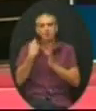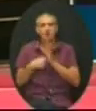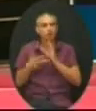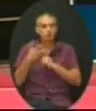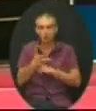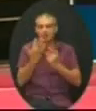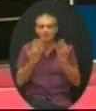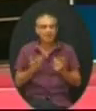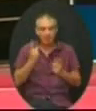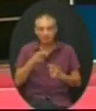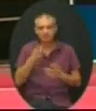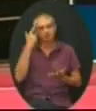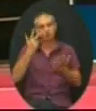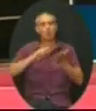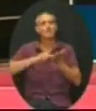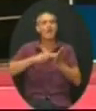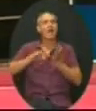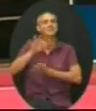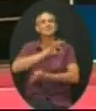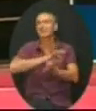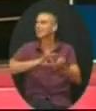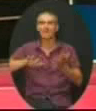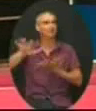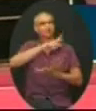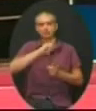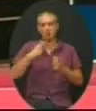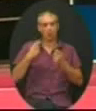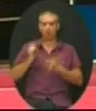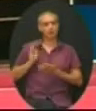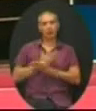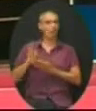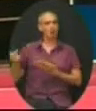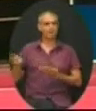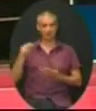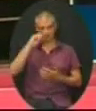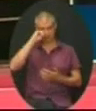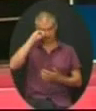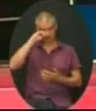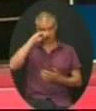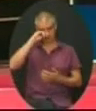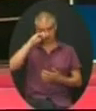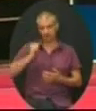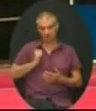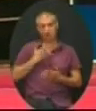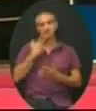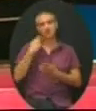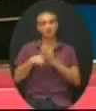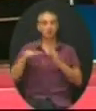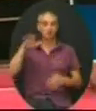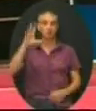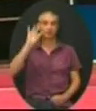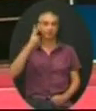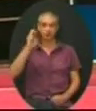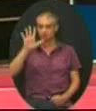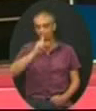צוללות ומספרם הם שיקולים אסטרטגיים. הם לא רק... צהל קובע בעניין הזה, וצהל מעדיף לרכוש מטוסי F-35,